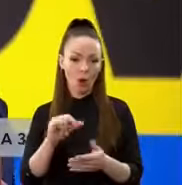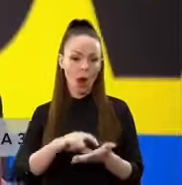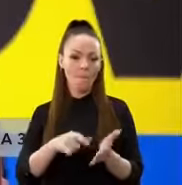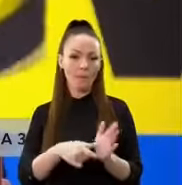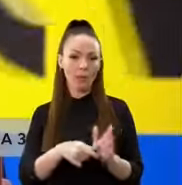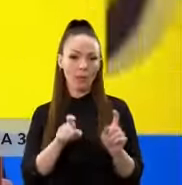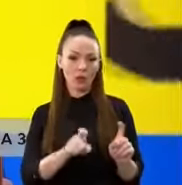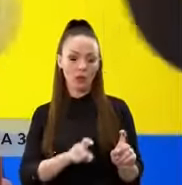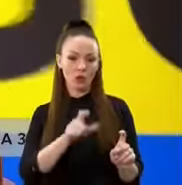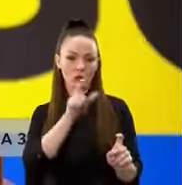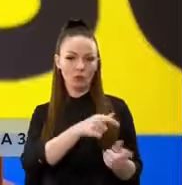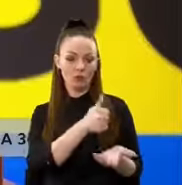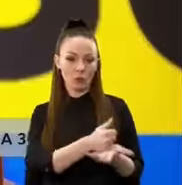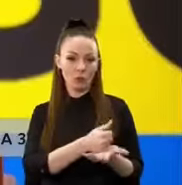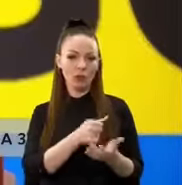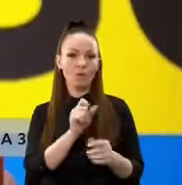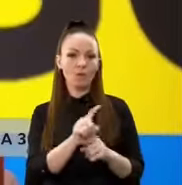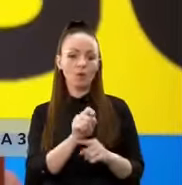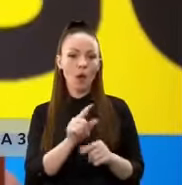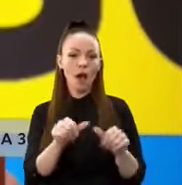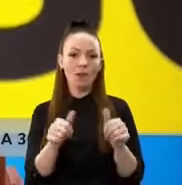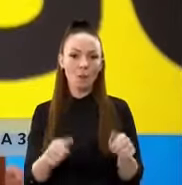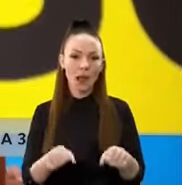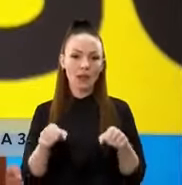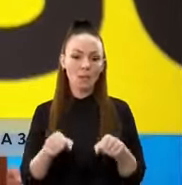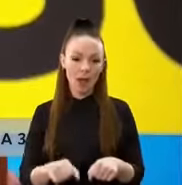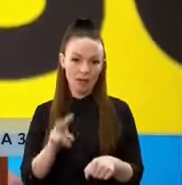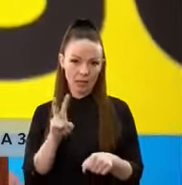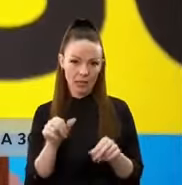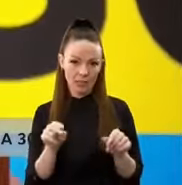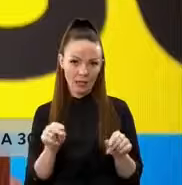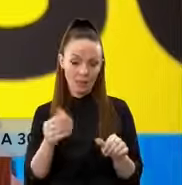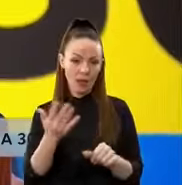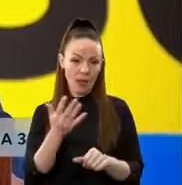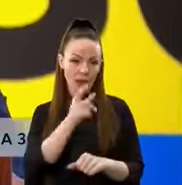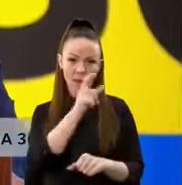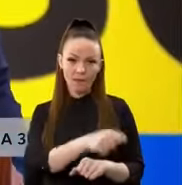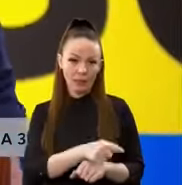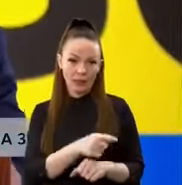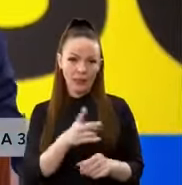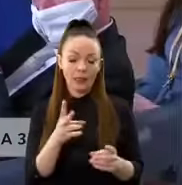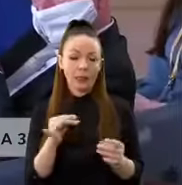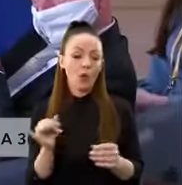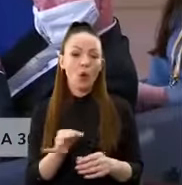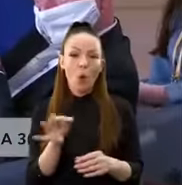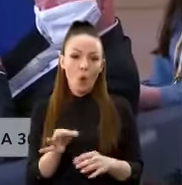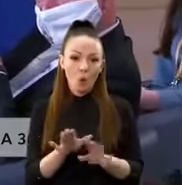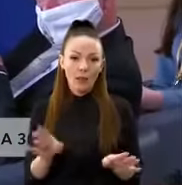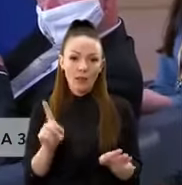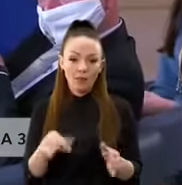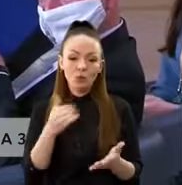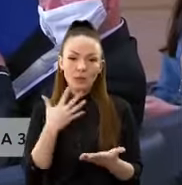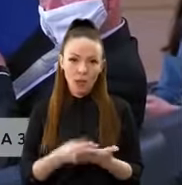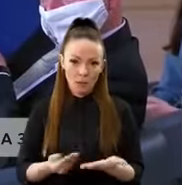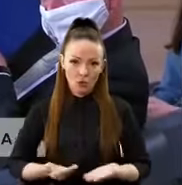чиновника функцію оформляти право на землю, яку він ніколи навіть у своєму житті